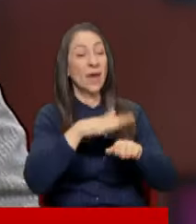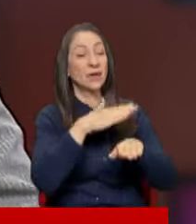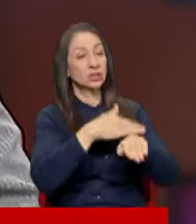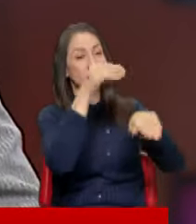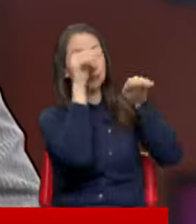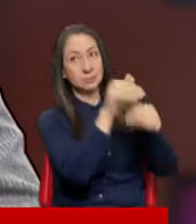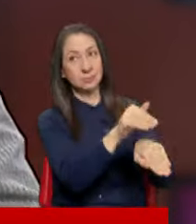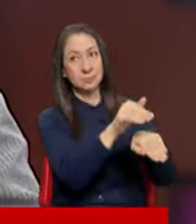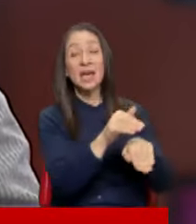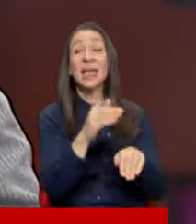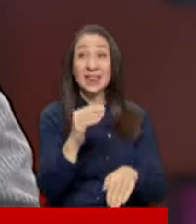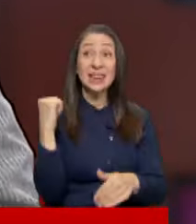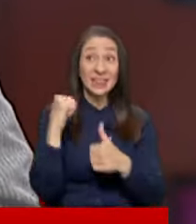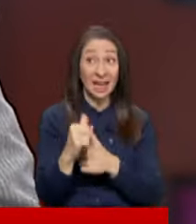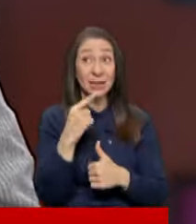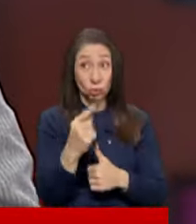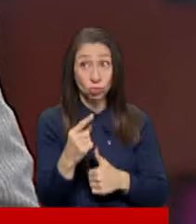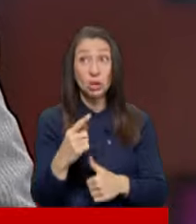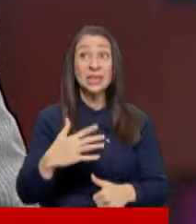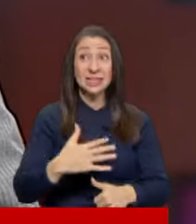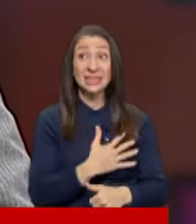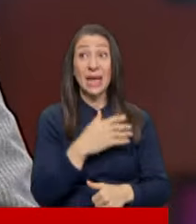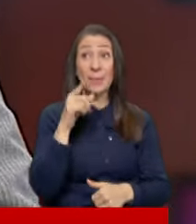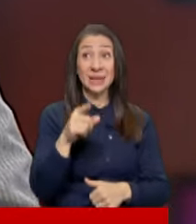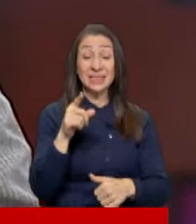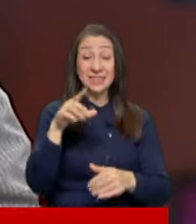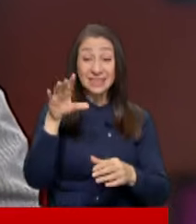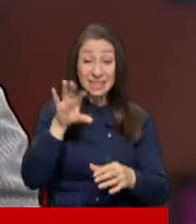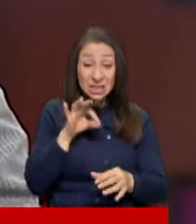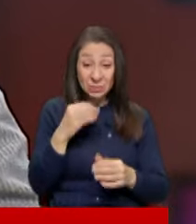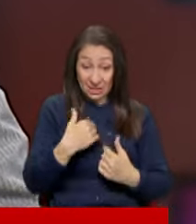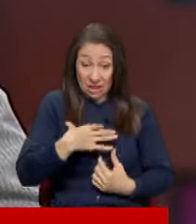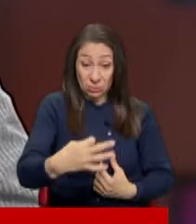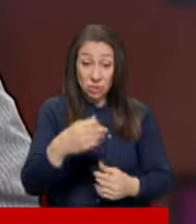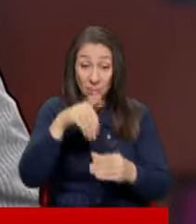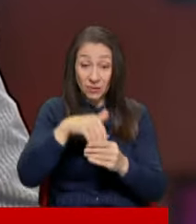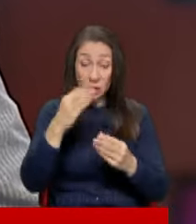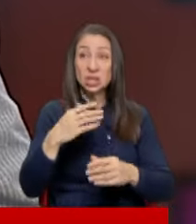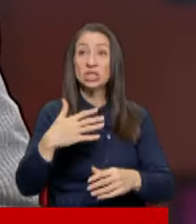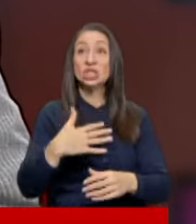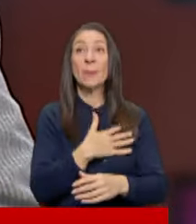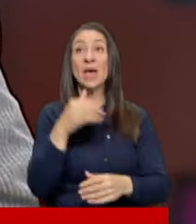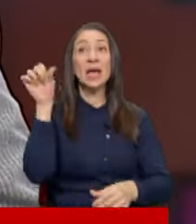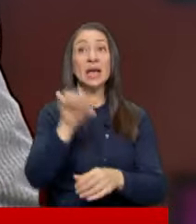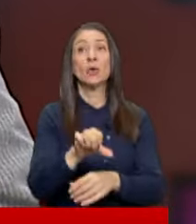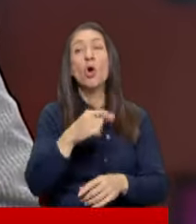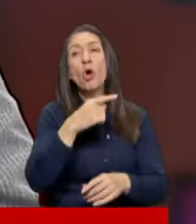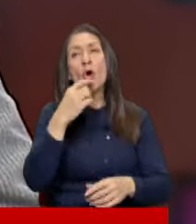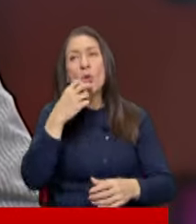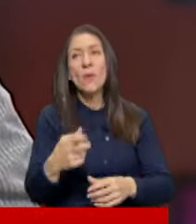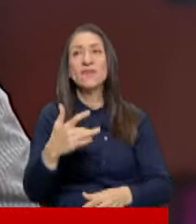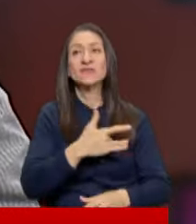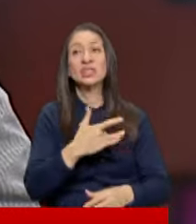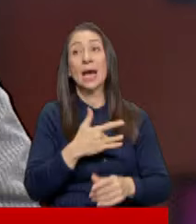yavaş'a destek veriyoruz ve tekrar söylüyoruz Cumhuriyet Halk Partisi'nden seçilmiş bir Milletvekili olarak CHP'ye kaybettirmeye ömür boyu